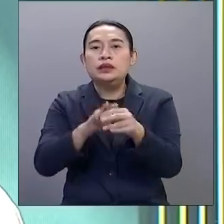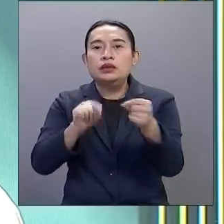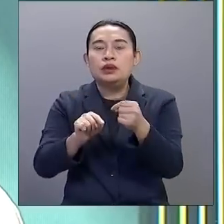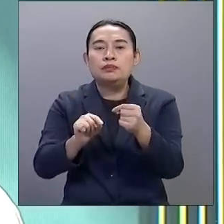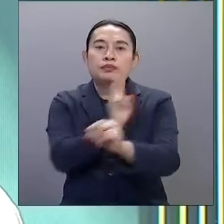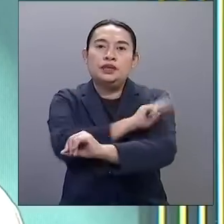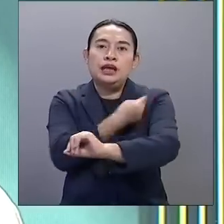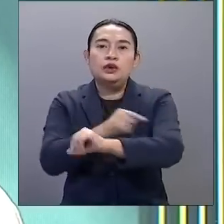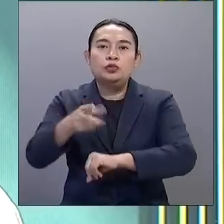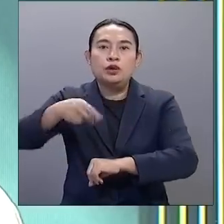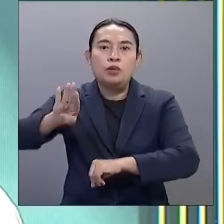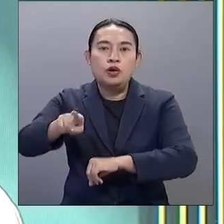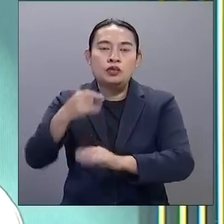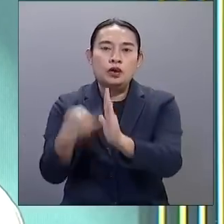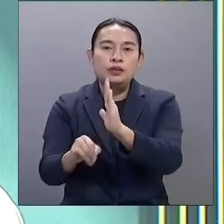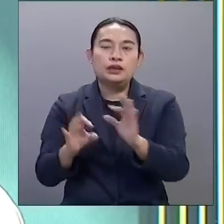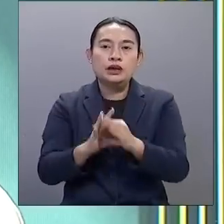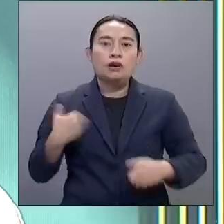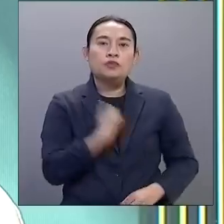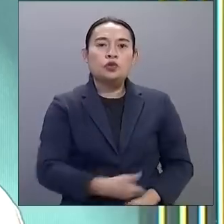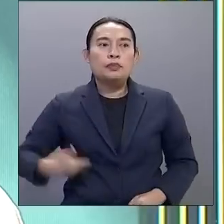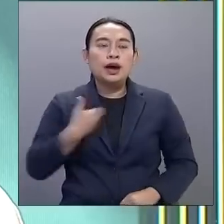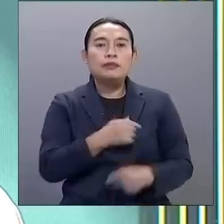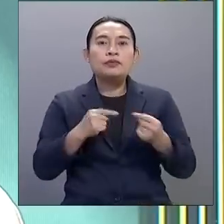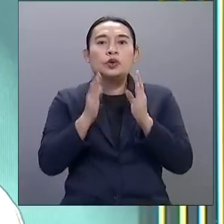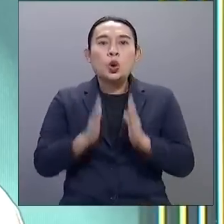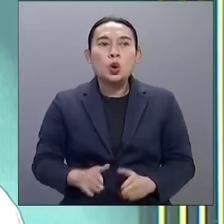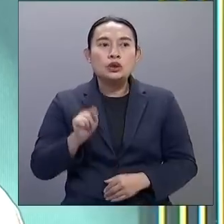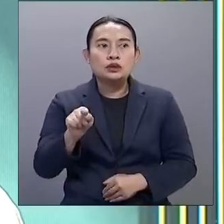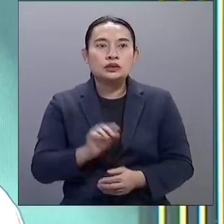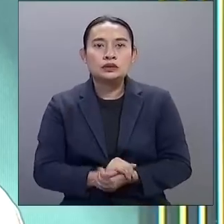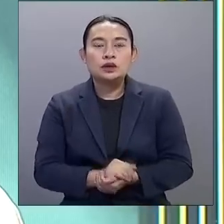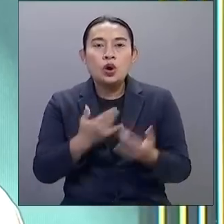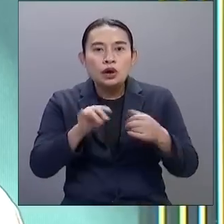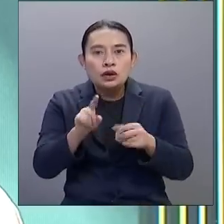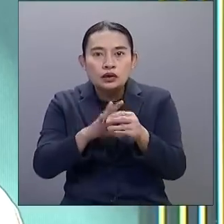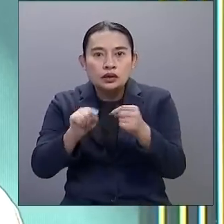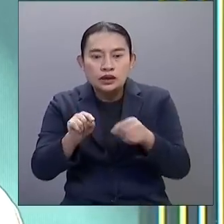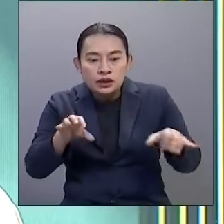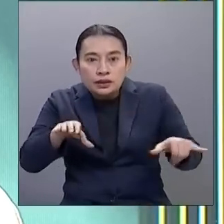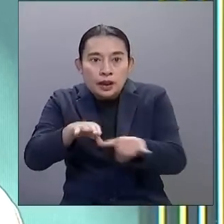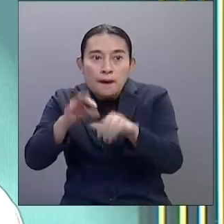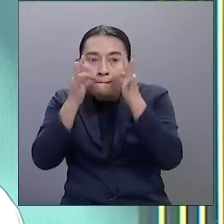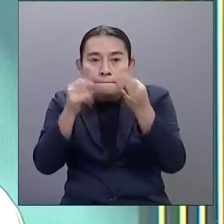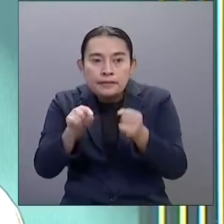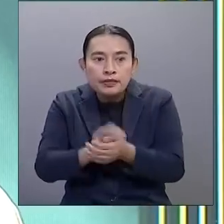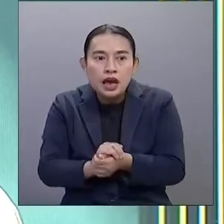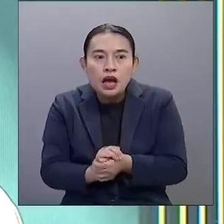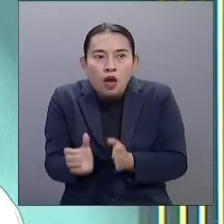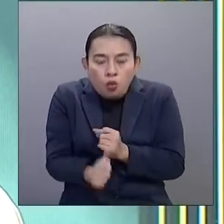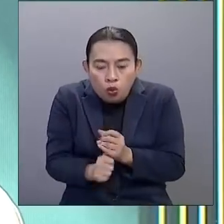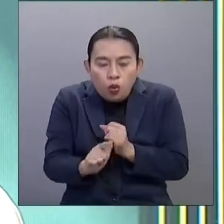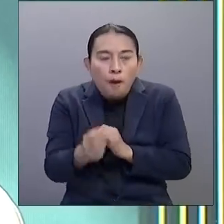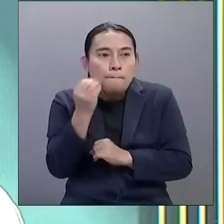ข้องกับสุขภาพของบุคคลแล้วก็ความสะอาดนะครับไปปล่อยให้แมวเนี่ยปล่อยให้แมวของตัวเองเนี่ยไปใส่บ้านของ